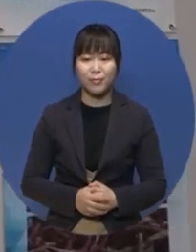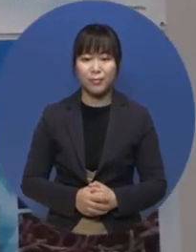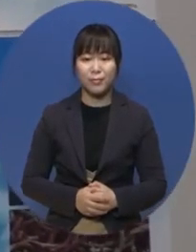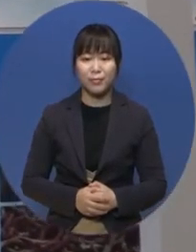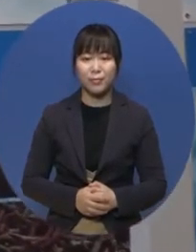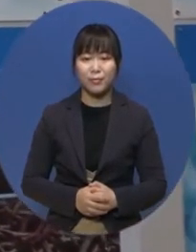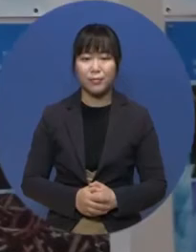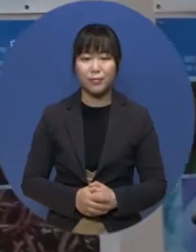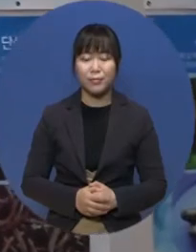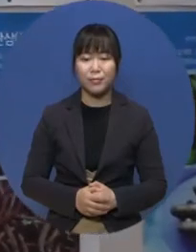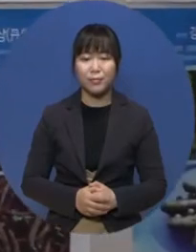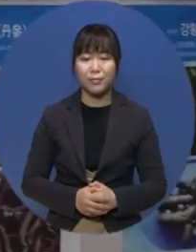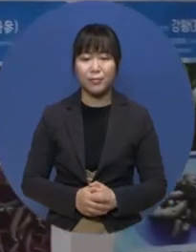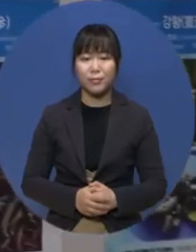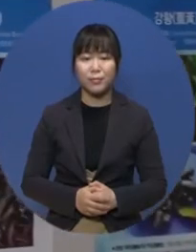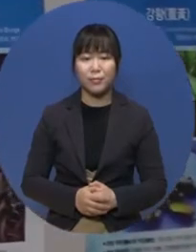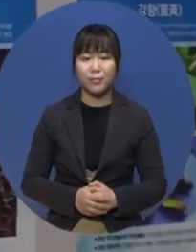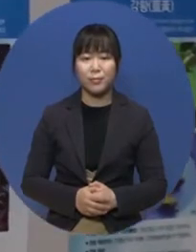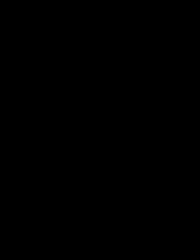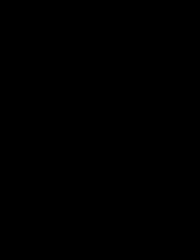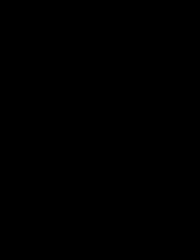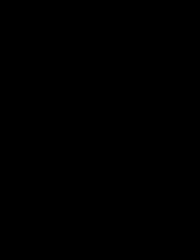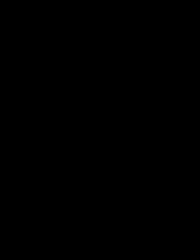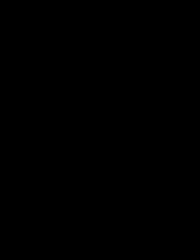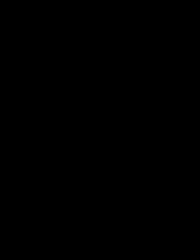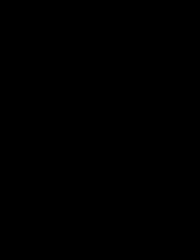뉴스 이 역시 입니다